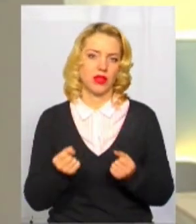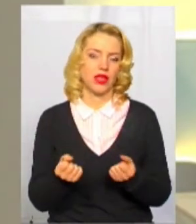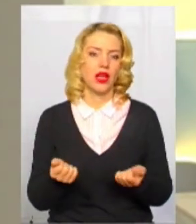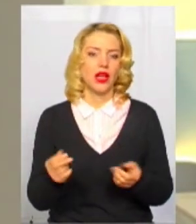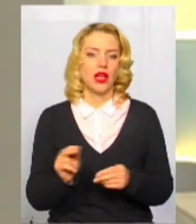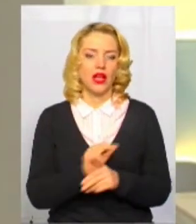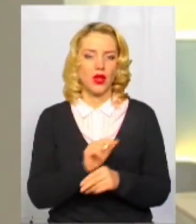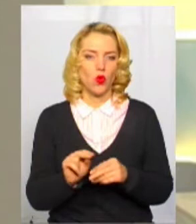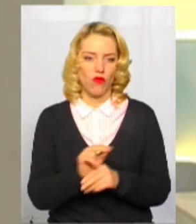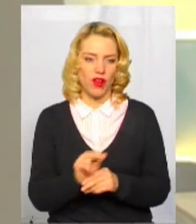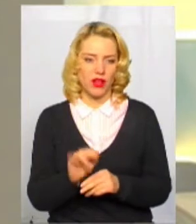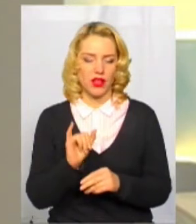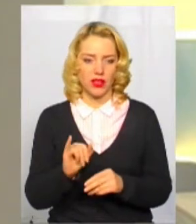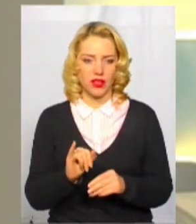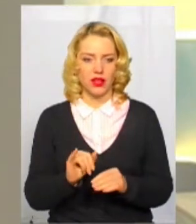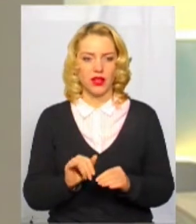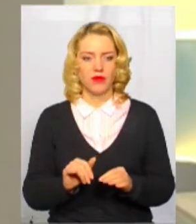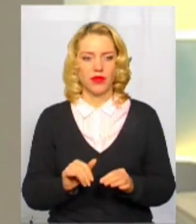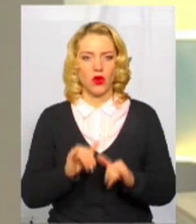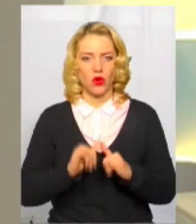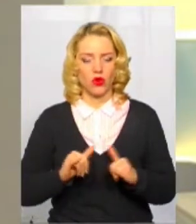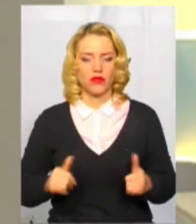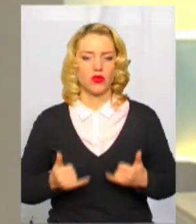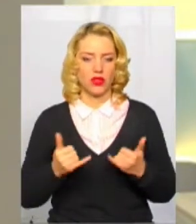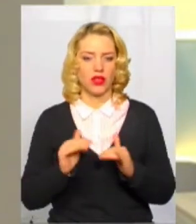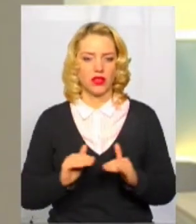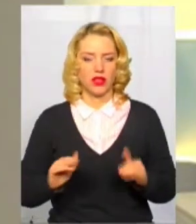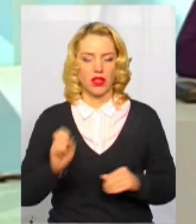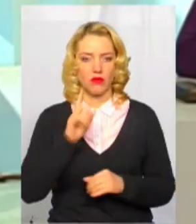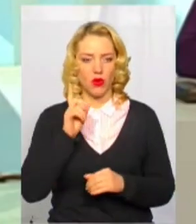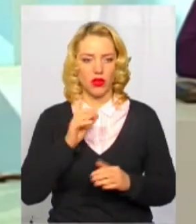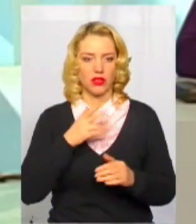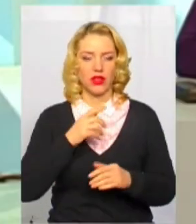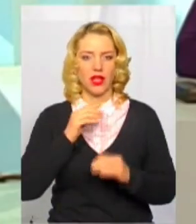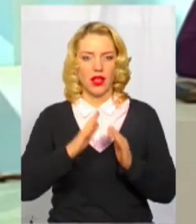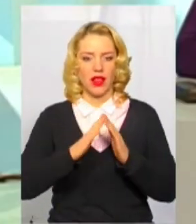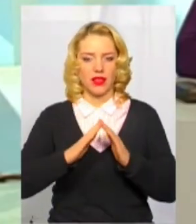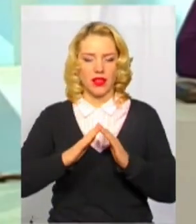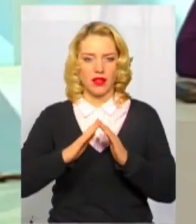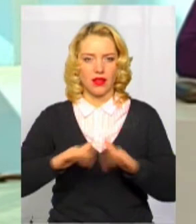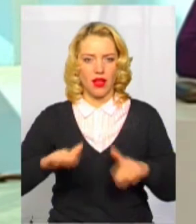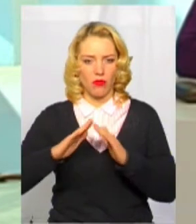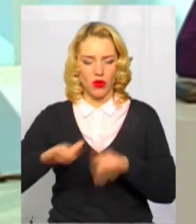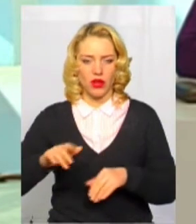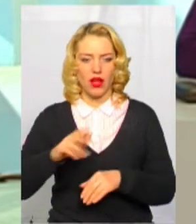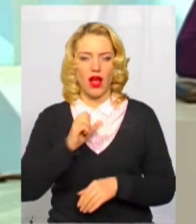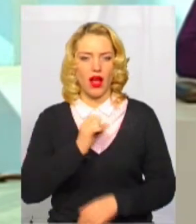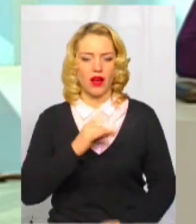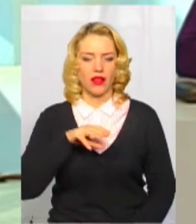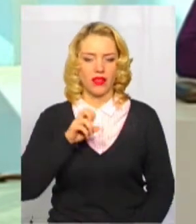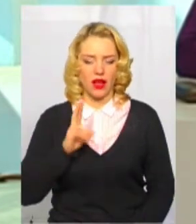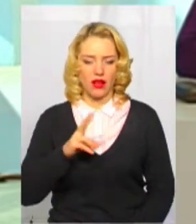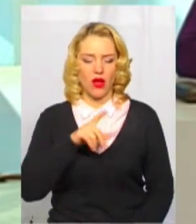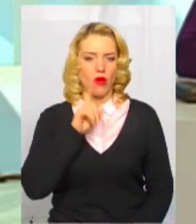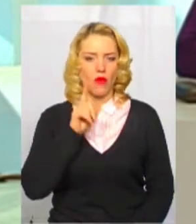і, скажімо так, певний розвиток для дітей, для молоді в табору «Артек» і «Молода гвардія» – це зараз функції органів